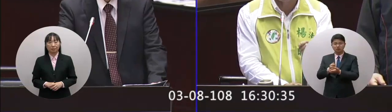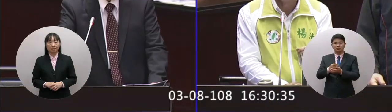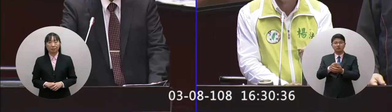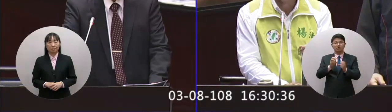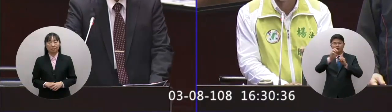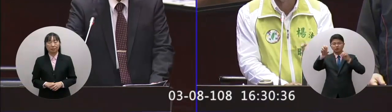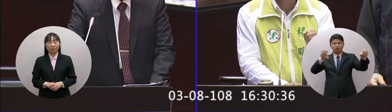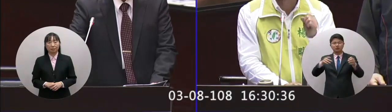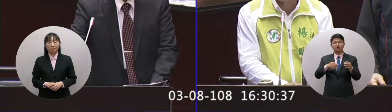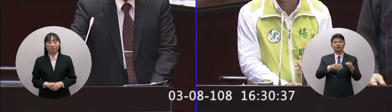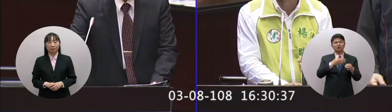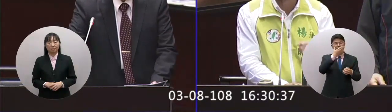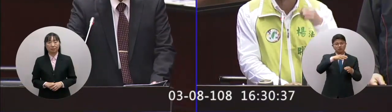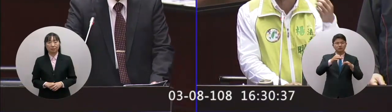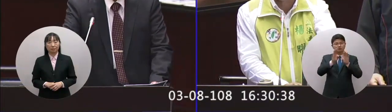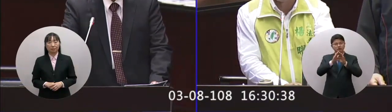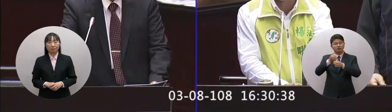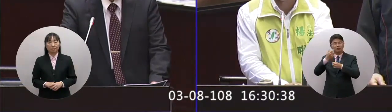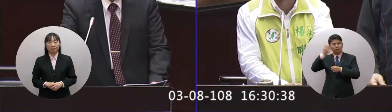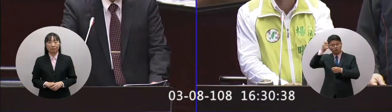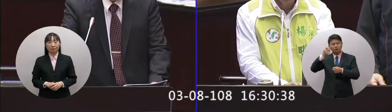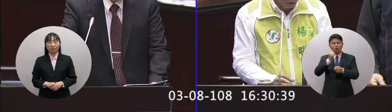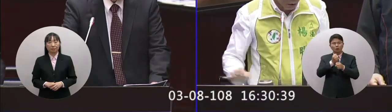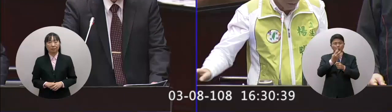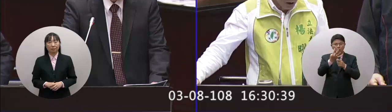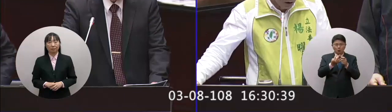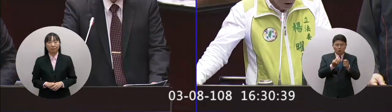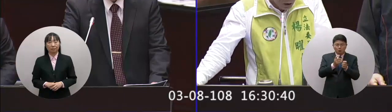湖、金门、马祖，他可能待不了多久，又调回来台